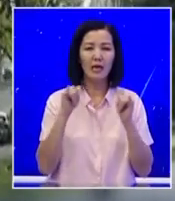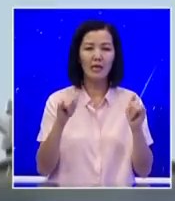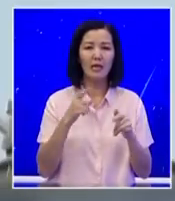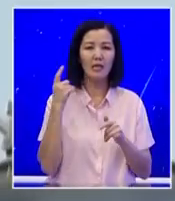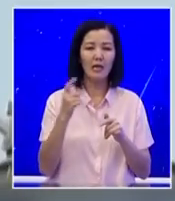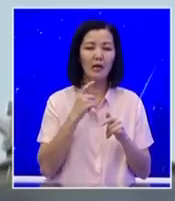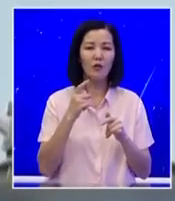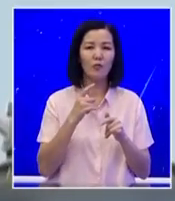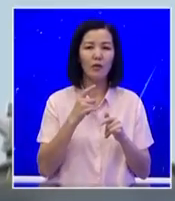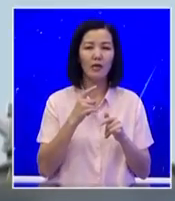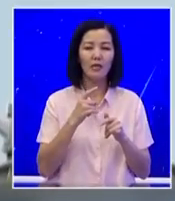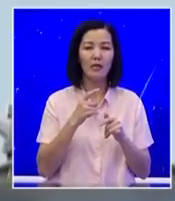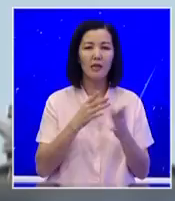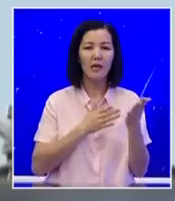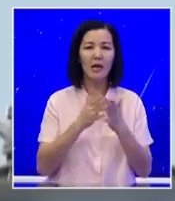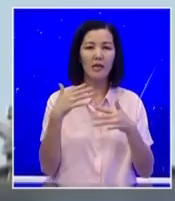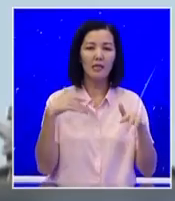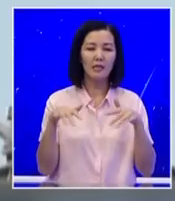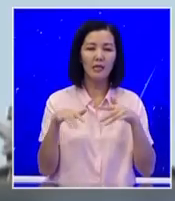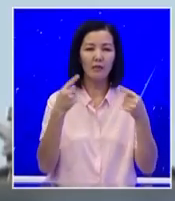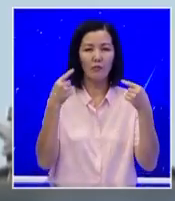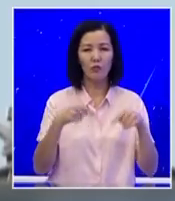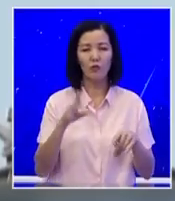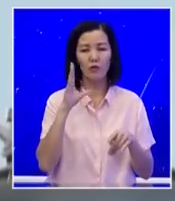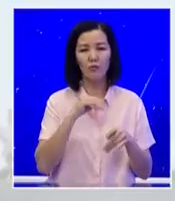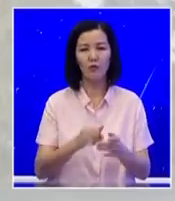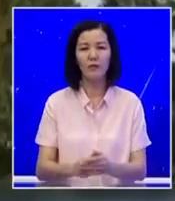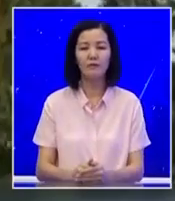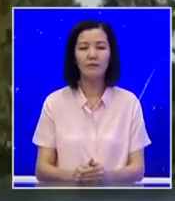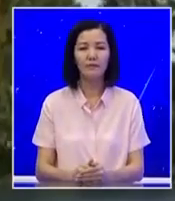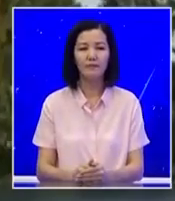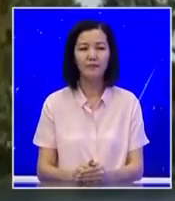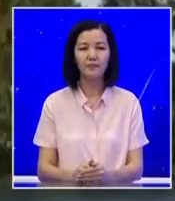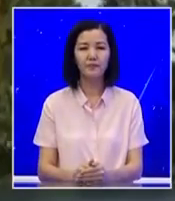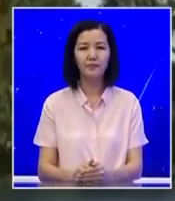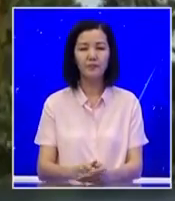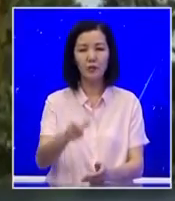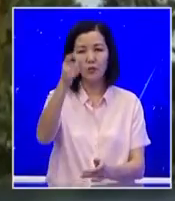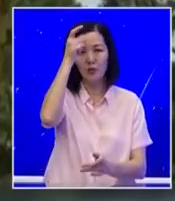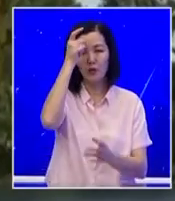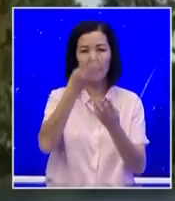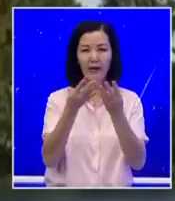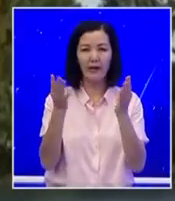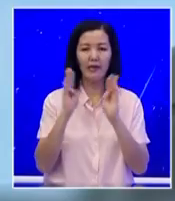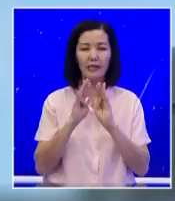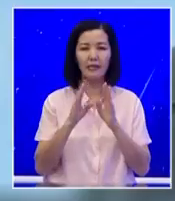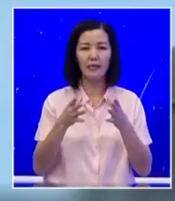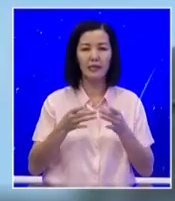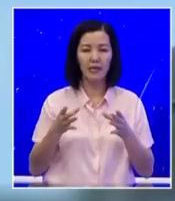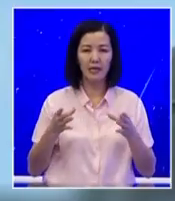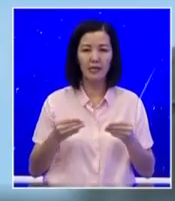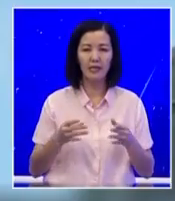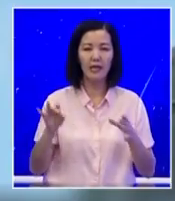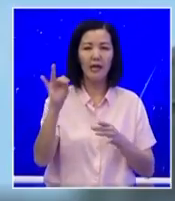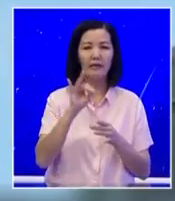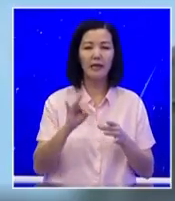экономиканың базалық секторлары әлсіреп тұр, дейді билік өкілдері. Ал Түркияда карантин талаптары жеңілдетіліп жатыр. Тарихи